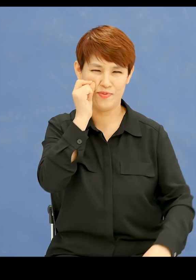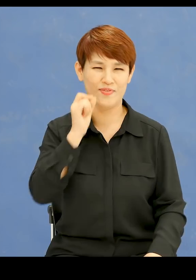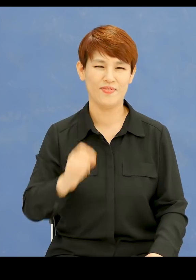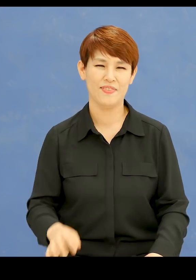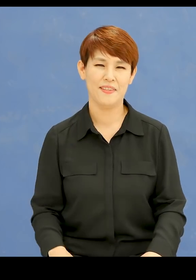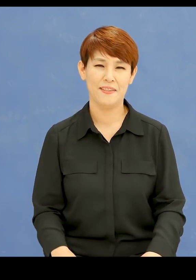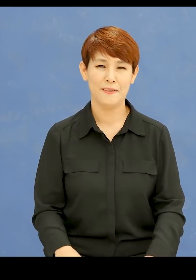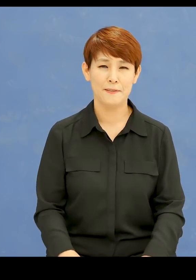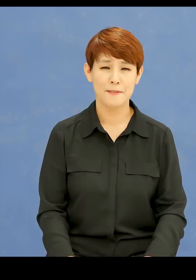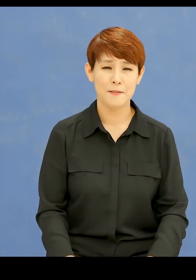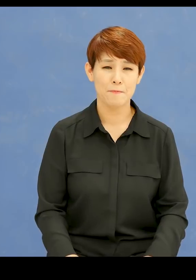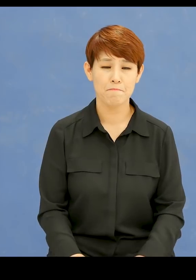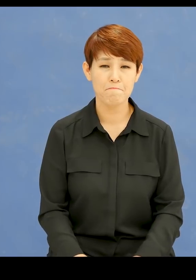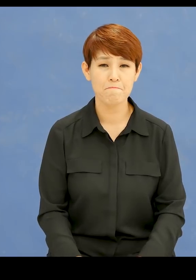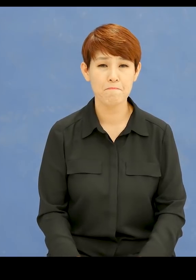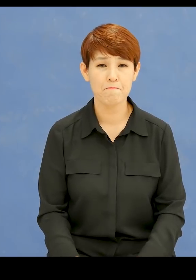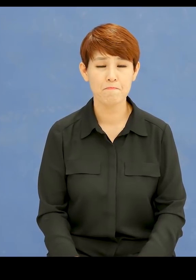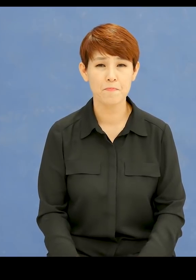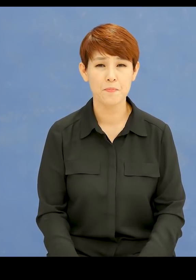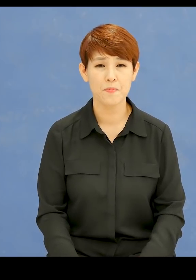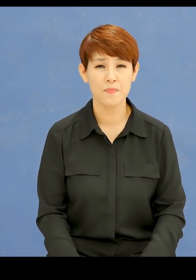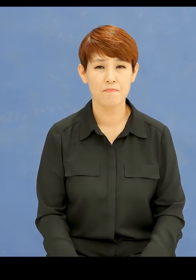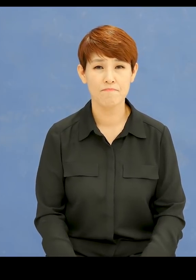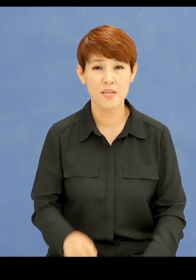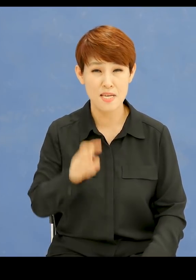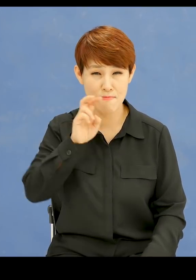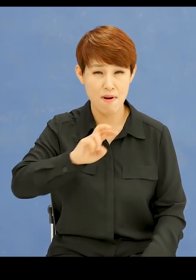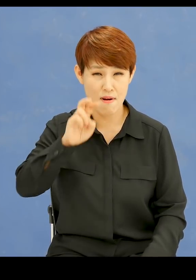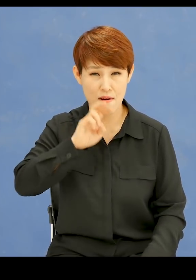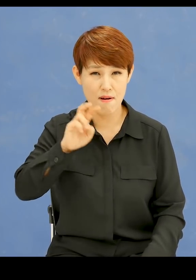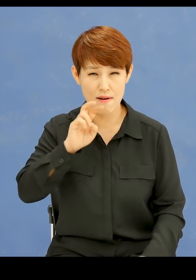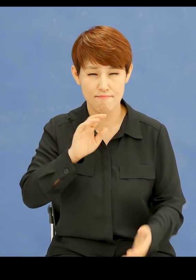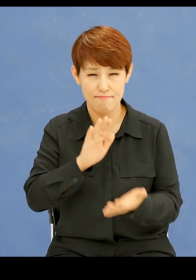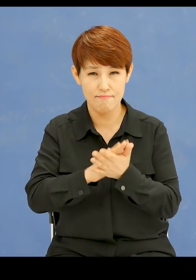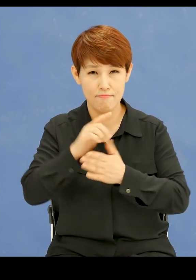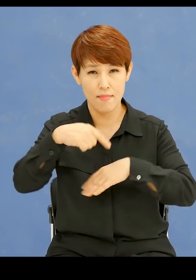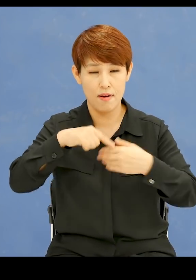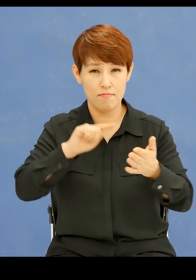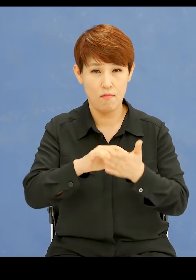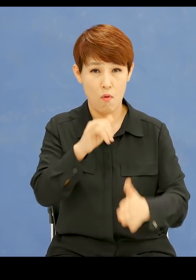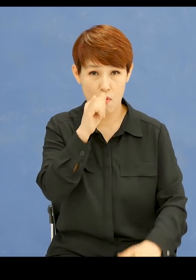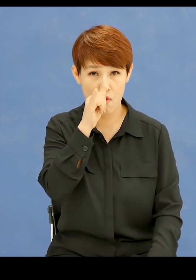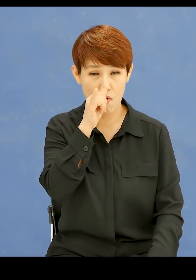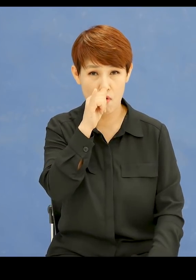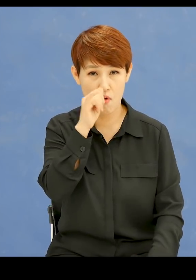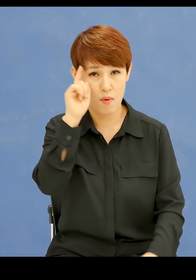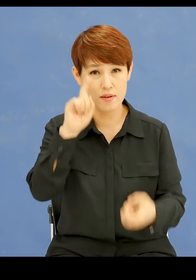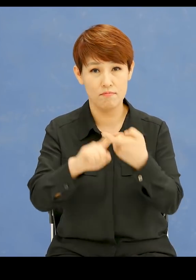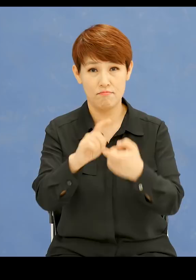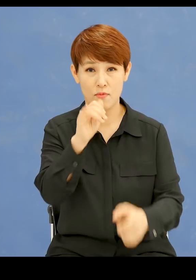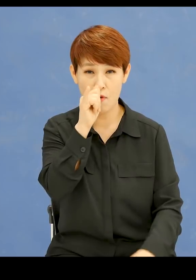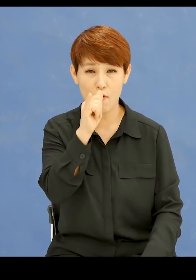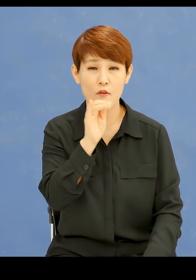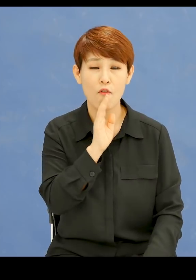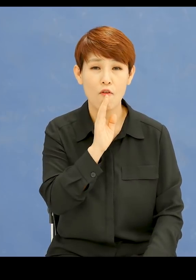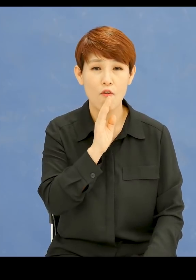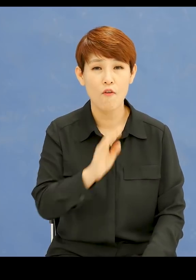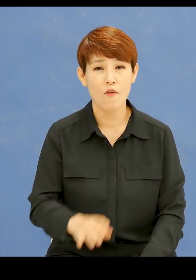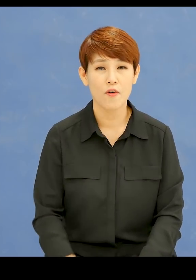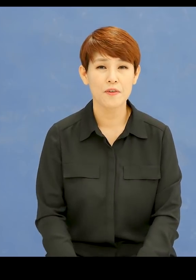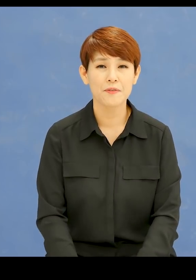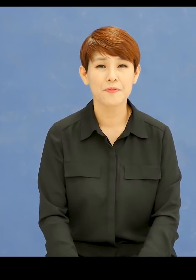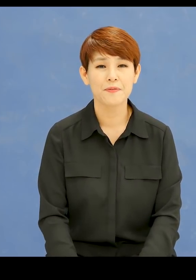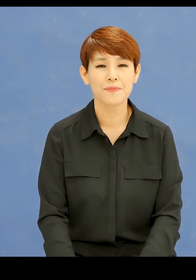네. 그때부터 어떻게 음악에 대한 좀 뭐 열정이나 관심이 있으셨나 보네요. 그래도 찬양에 관심을 가졌으니까 그렇게 기도하셨을 거